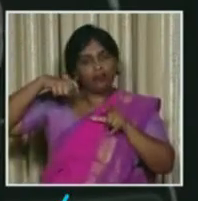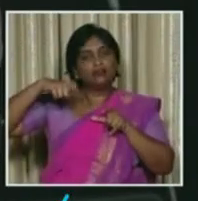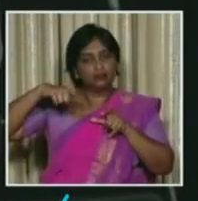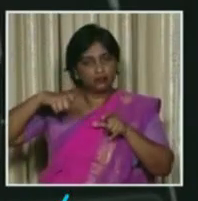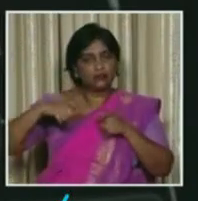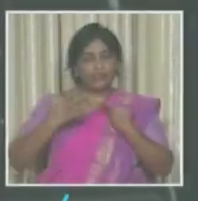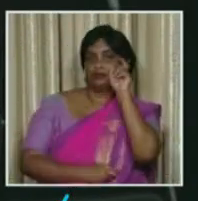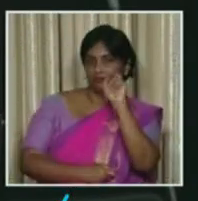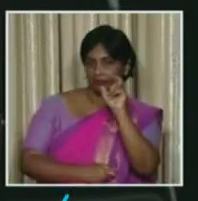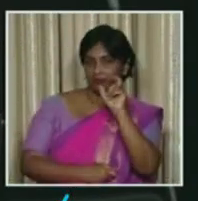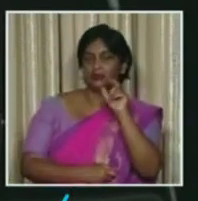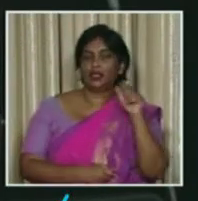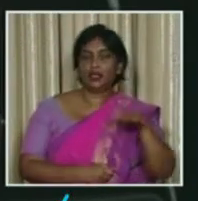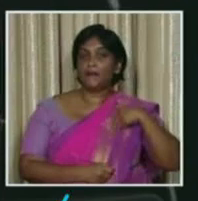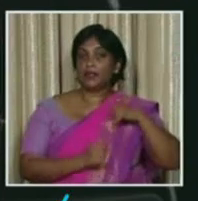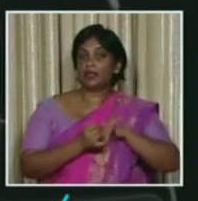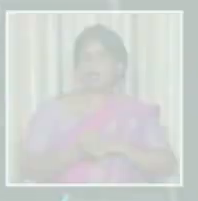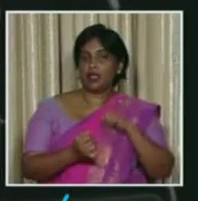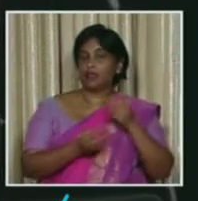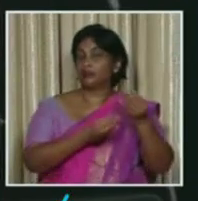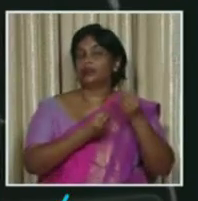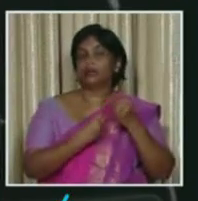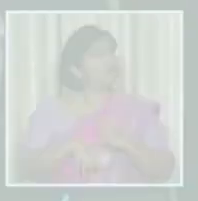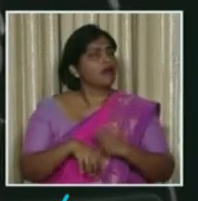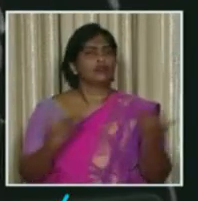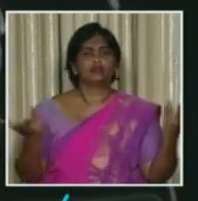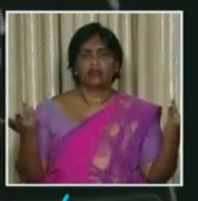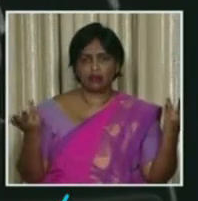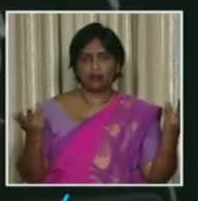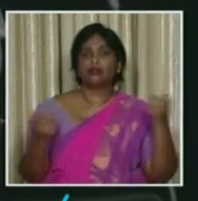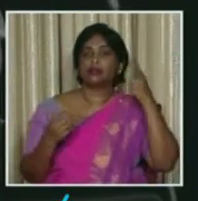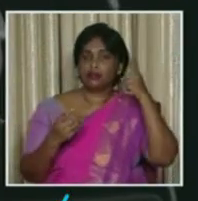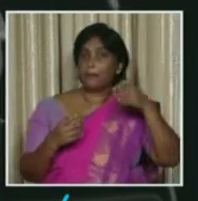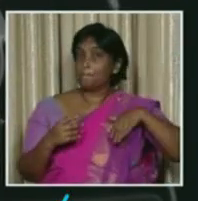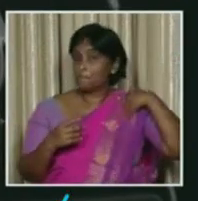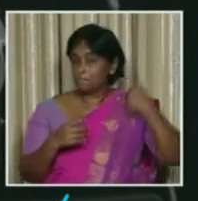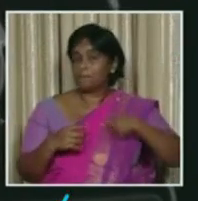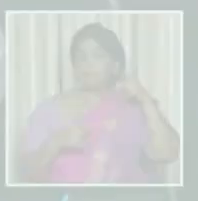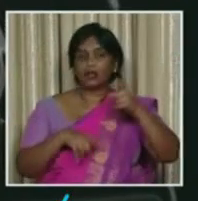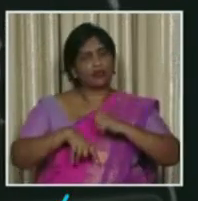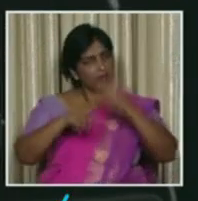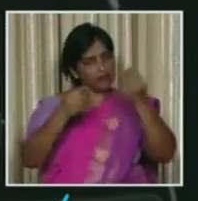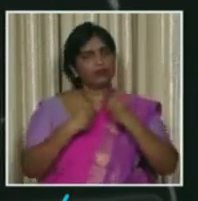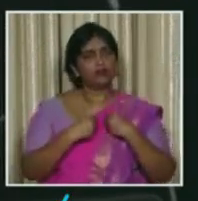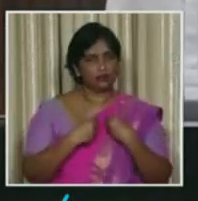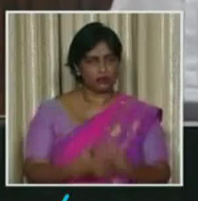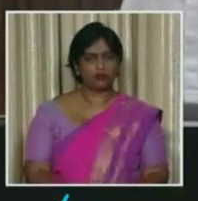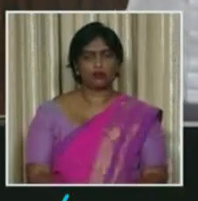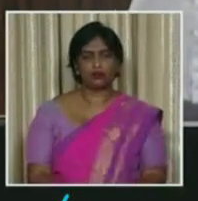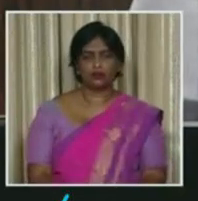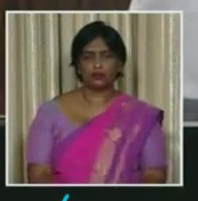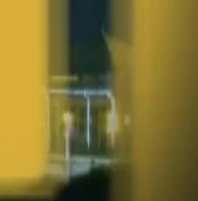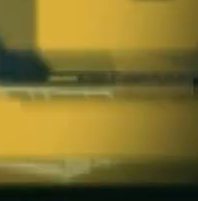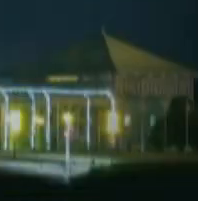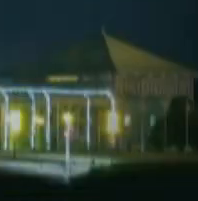නැත්නම් වීඩියෝ කරලා අපිට කරන්න පුළුවන් මහලේකම්තුමිට මේක අපිට දෙන්නේ කියවන්න පමණයි. ඉතින් ඔබතුමා ප්‍රධානී හැටියට මේකට අවස්ථාව දෙන්න. ආරක්ෂකංශවලින් උපදෙස් අරන්